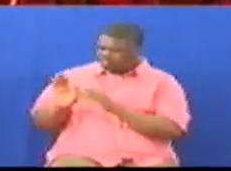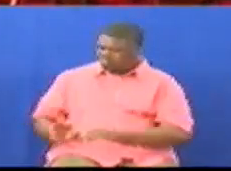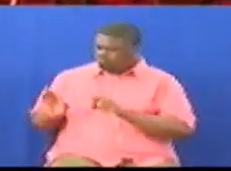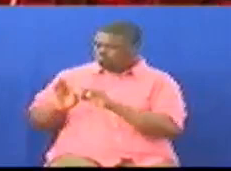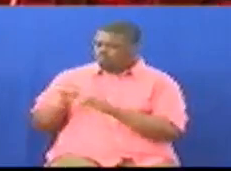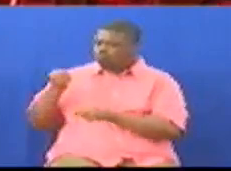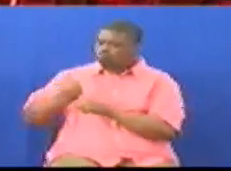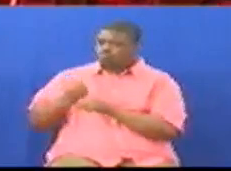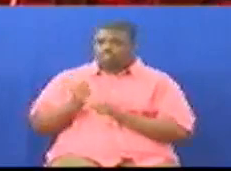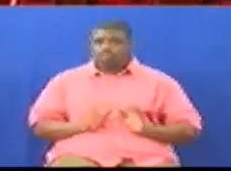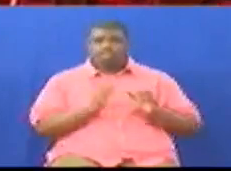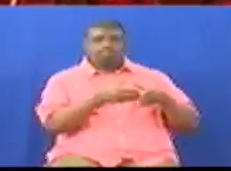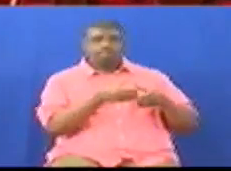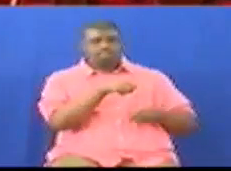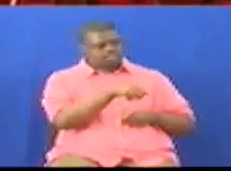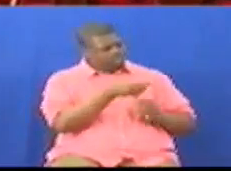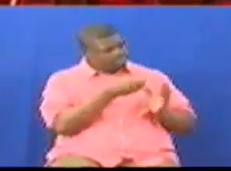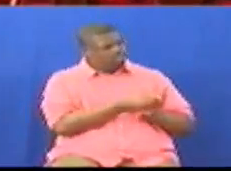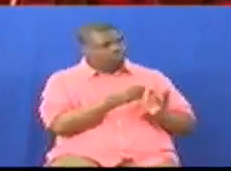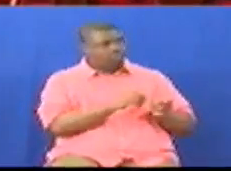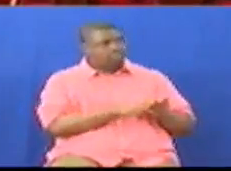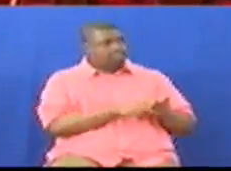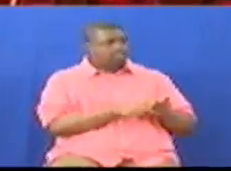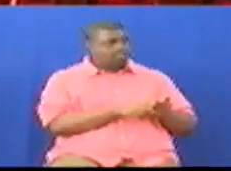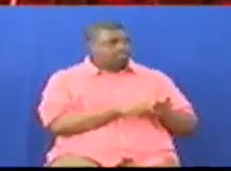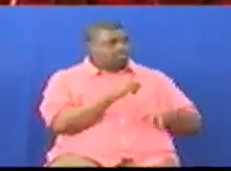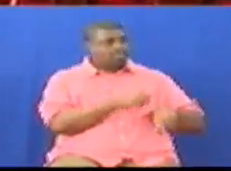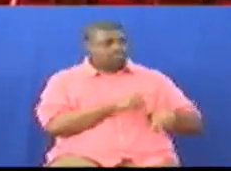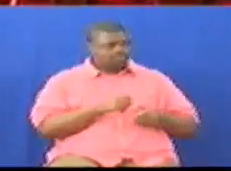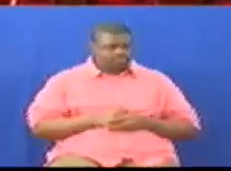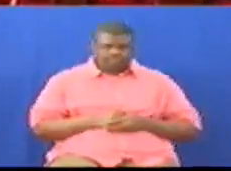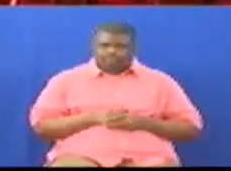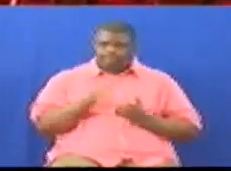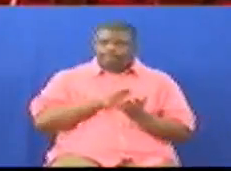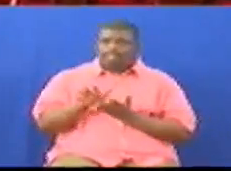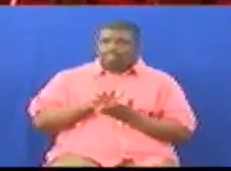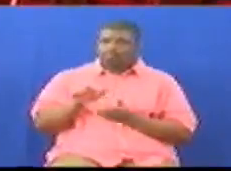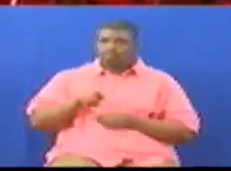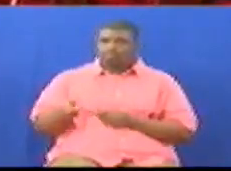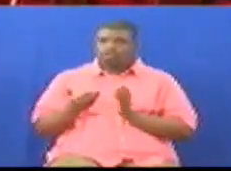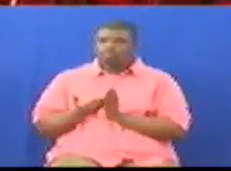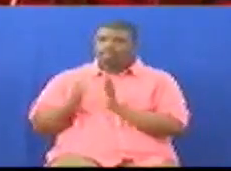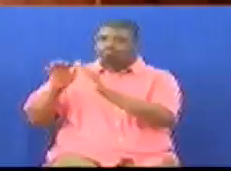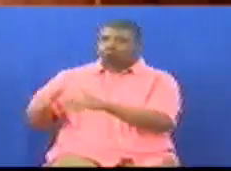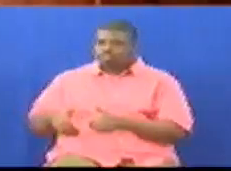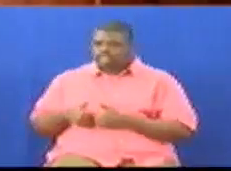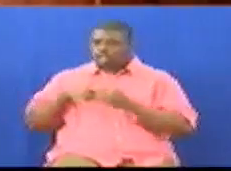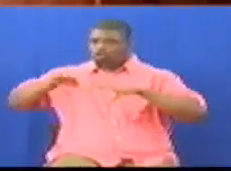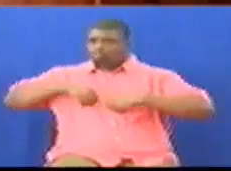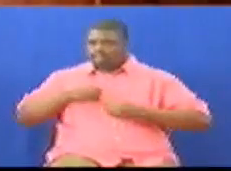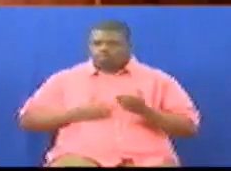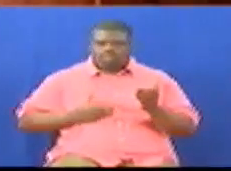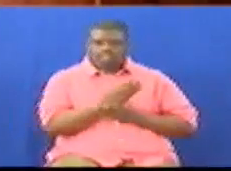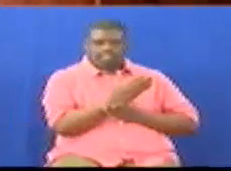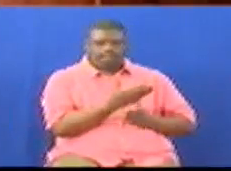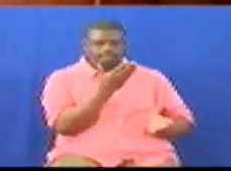ili na ikiwa ni pamoja na kukamilisha taarifa hii kwa wakati. Baada ya maelezo hayo, sasa naliomba bunge lako tukufu likubali kuidhinisha makadirio ya mapato